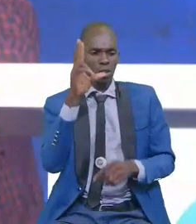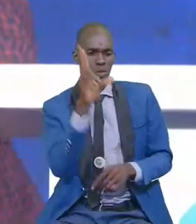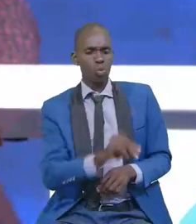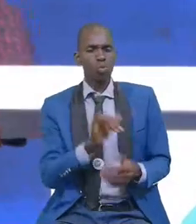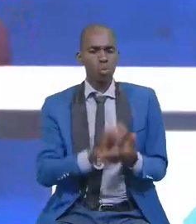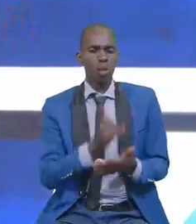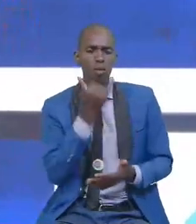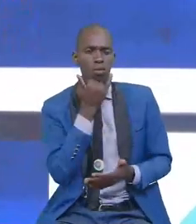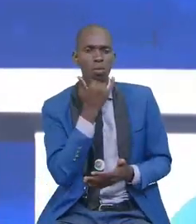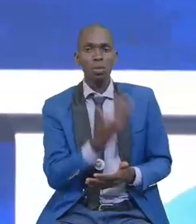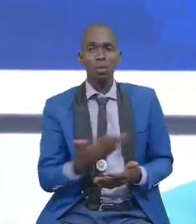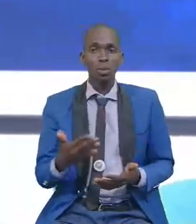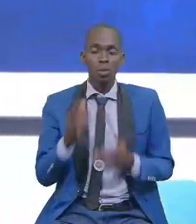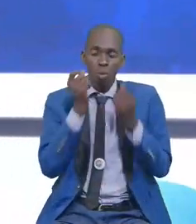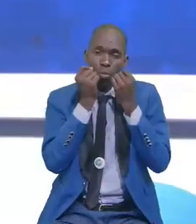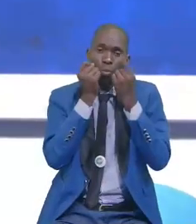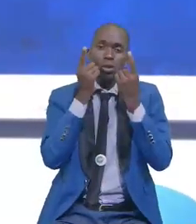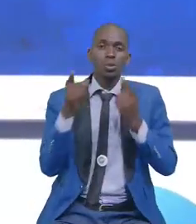ceci.